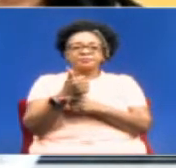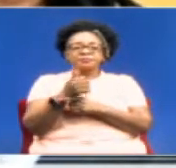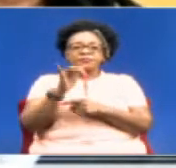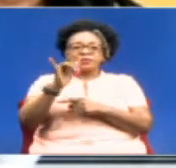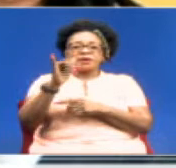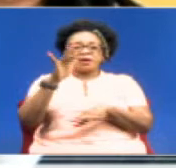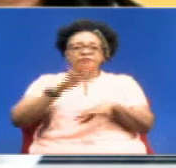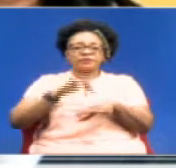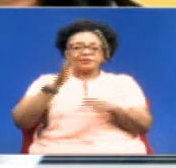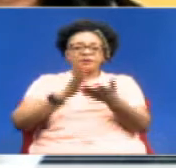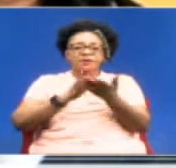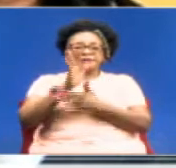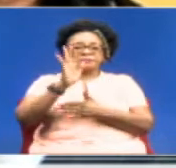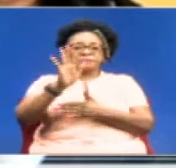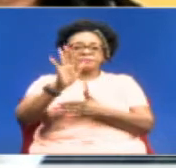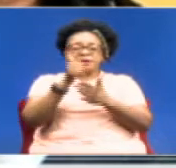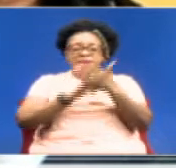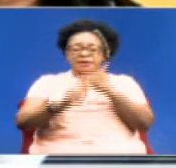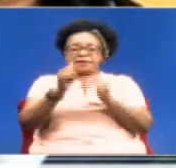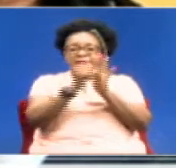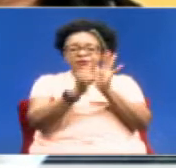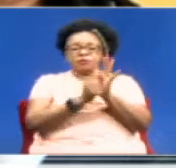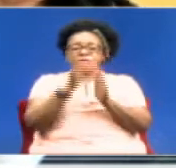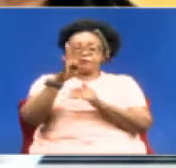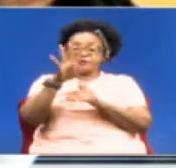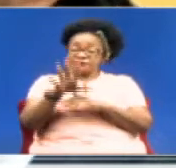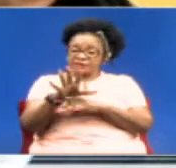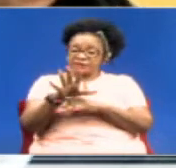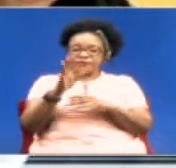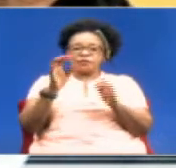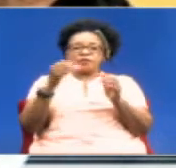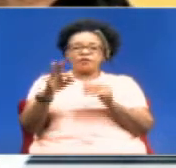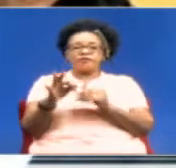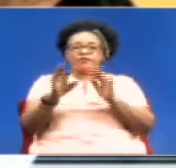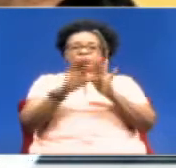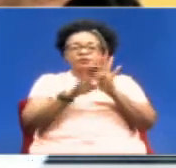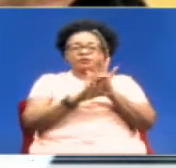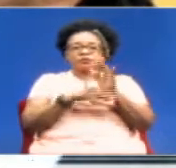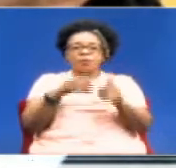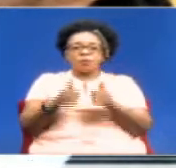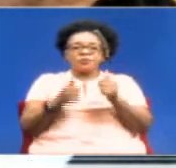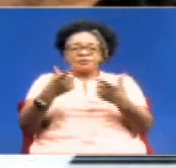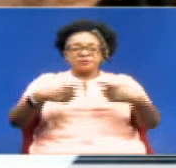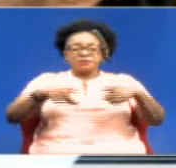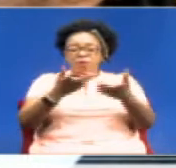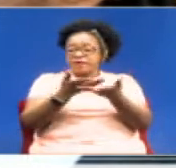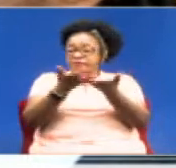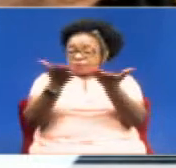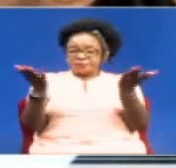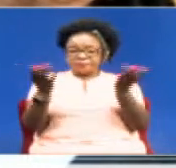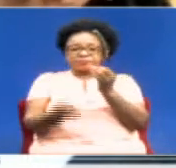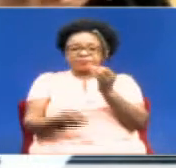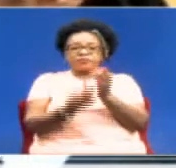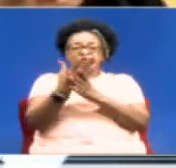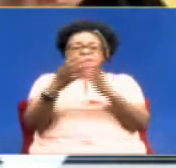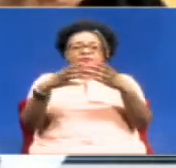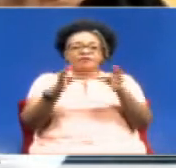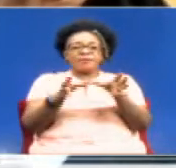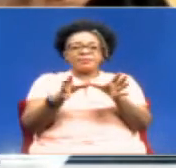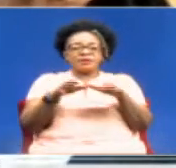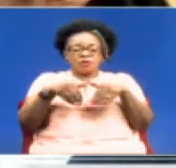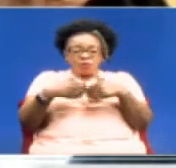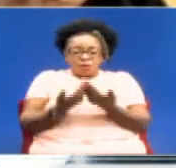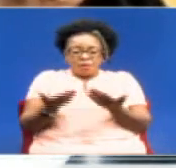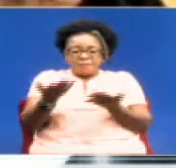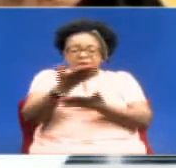his rights under Article 45 of the Constitution, which allow each and every one of us to form a family or be